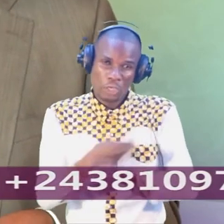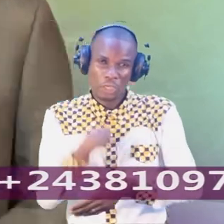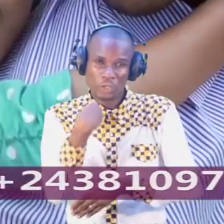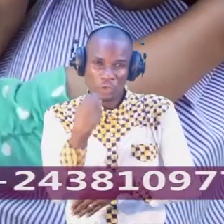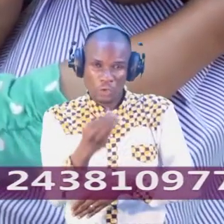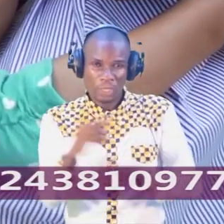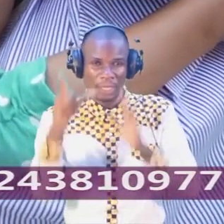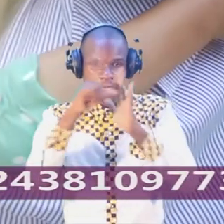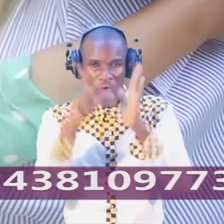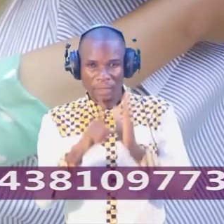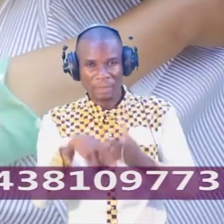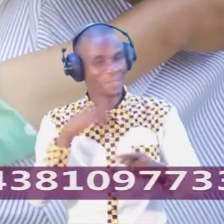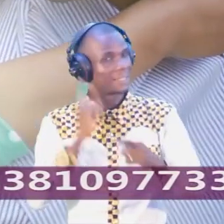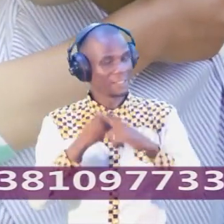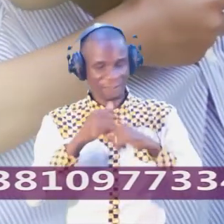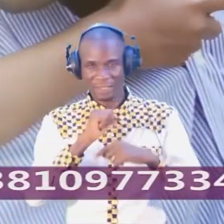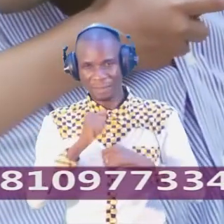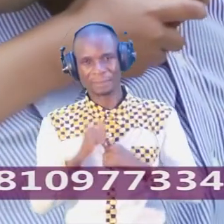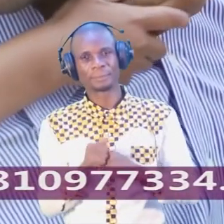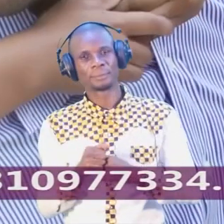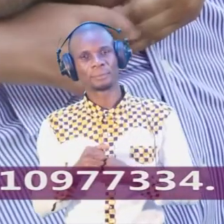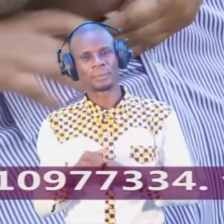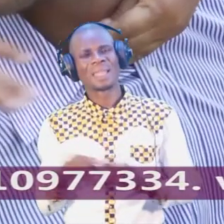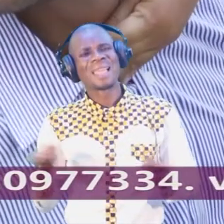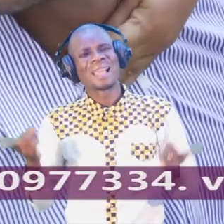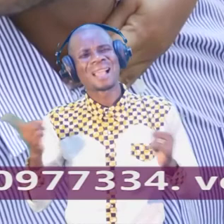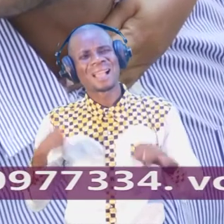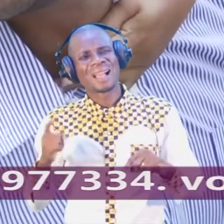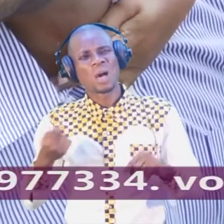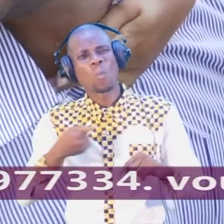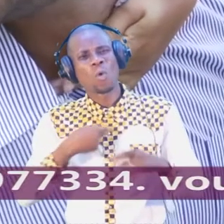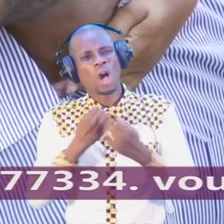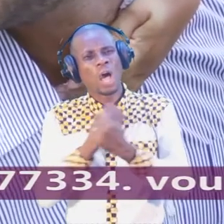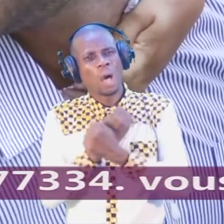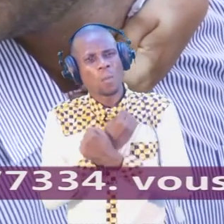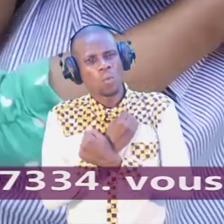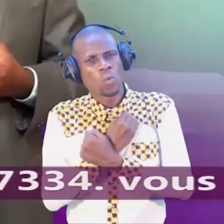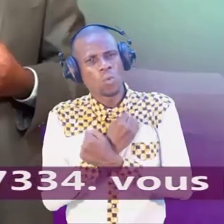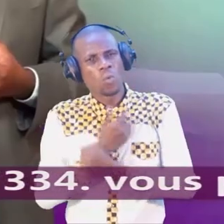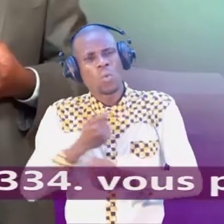kushurutishwa. Upendo ndio inasababisha amri ya Bwana kuwa nyepesi.